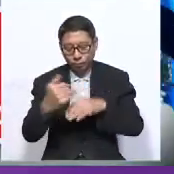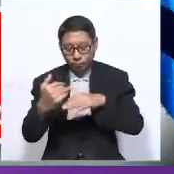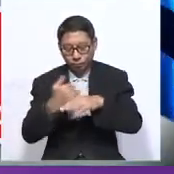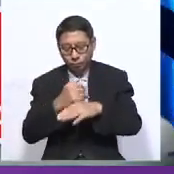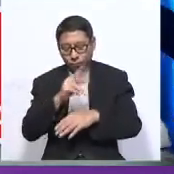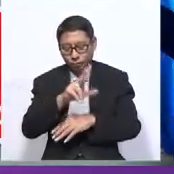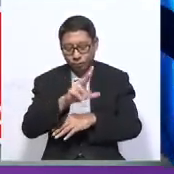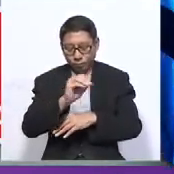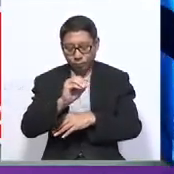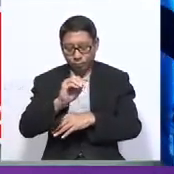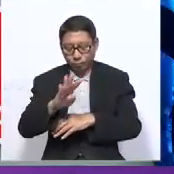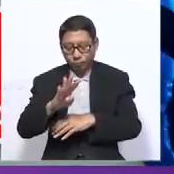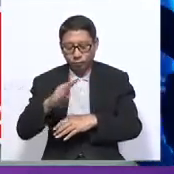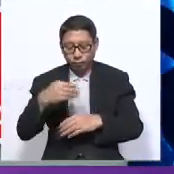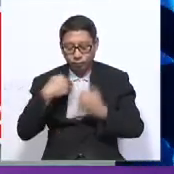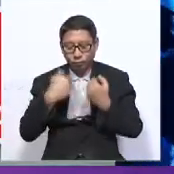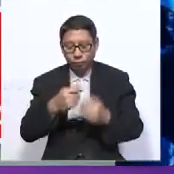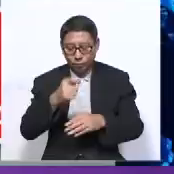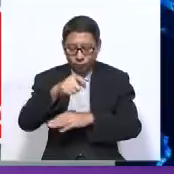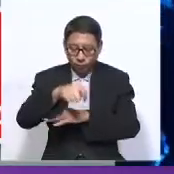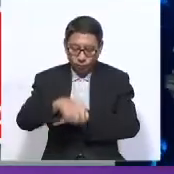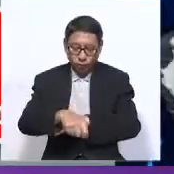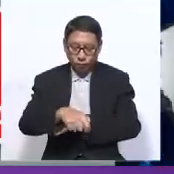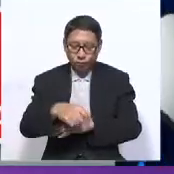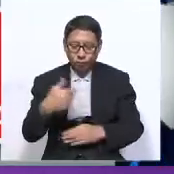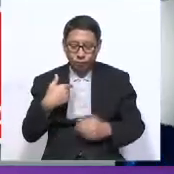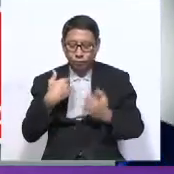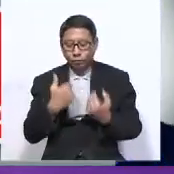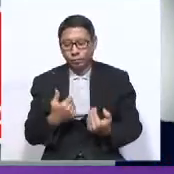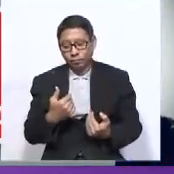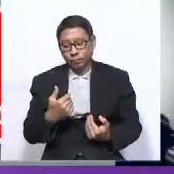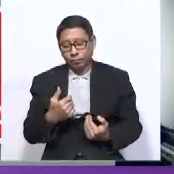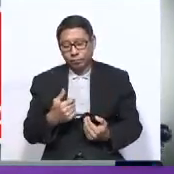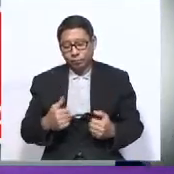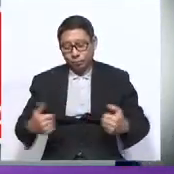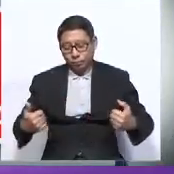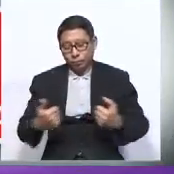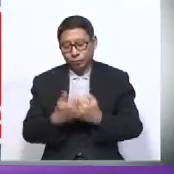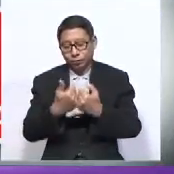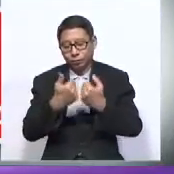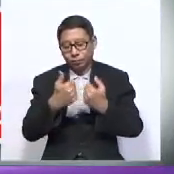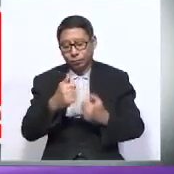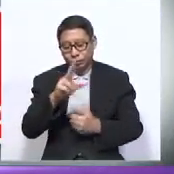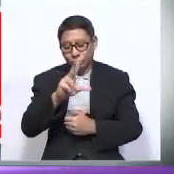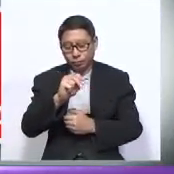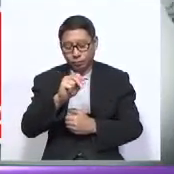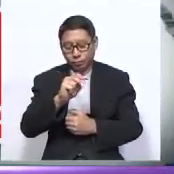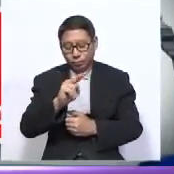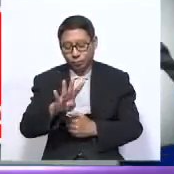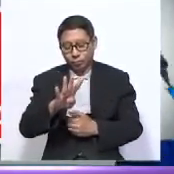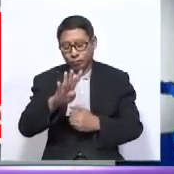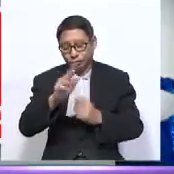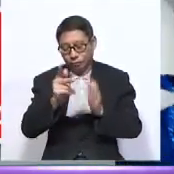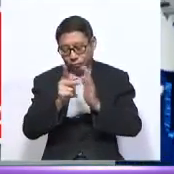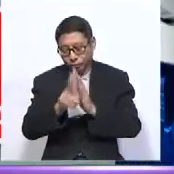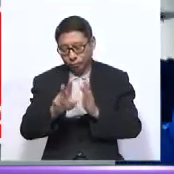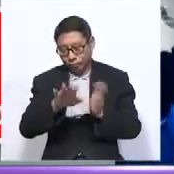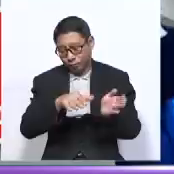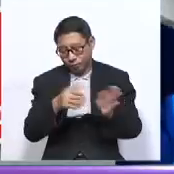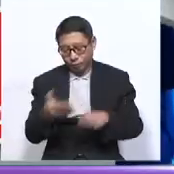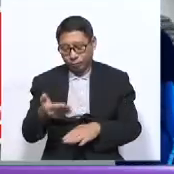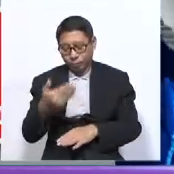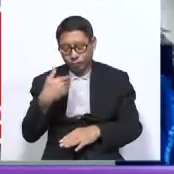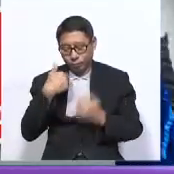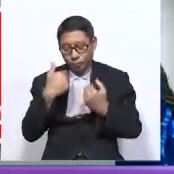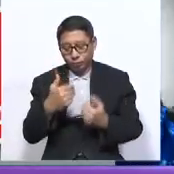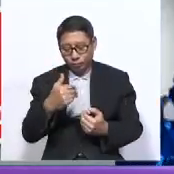เลข304ช่วงวังน้ำเขียวดอนขวางจังหวัดนครราชสีมามีอุบัติเหตุเกิดขึ้น34ครั้งมีผู้เสียชีวิต